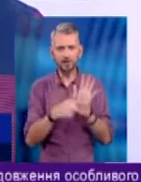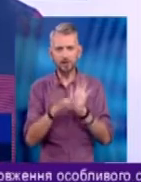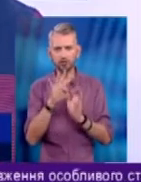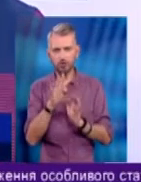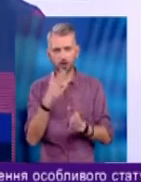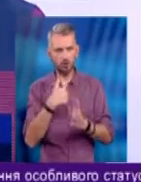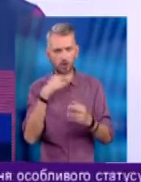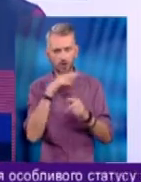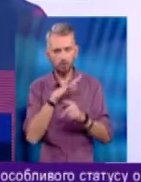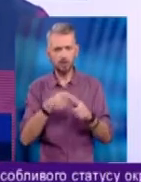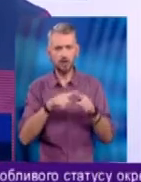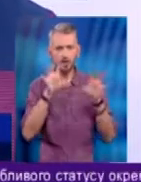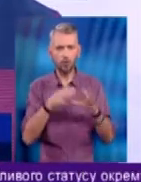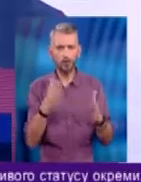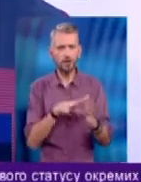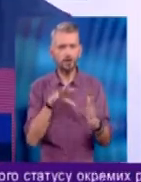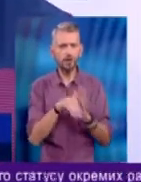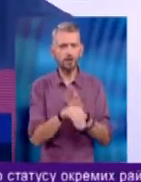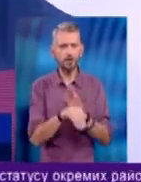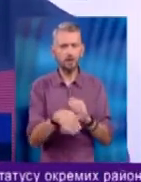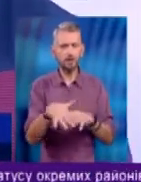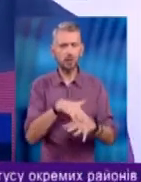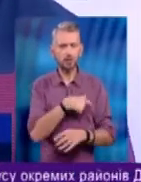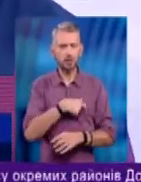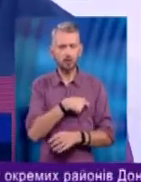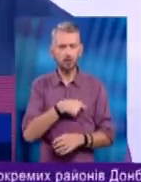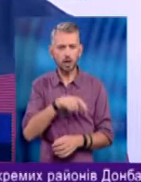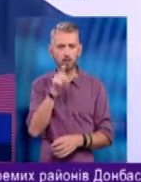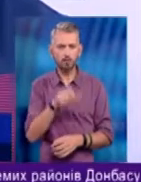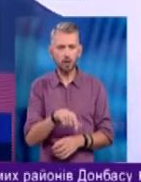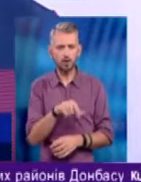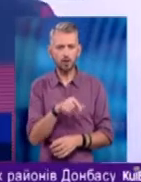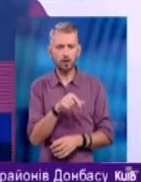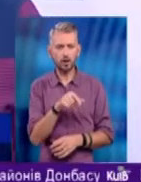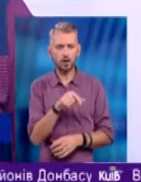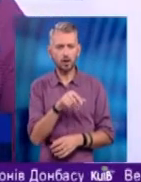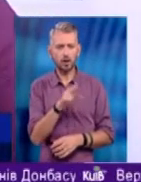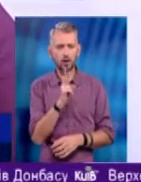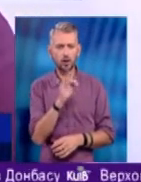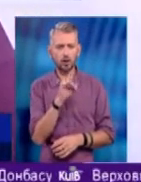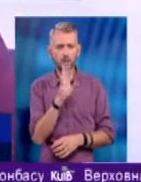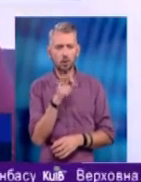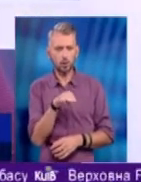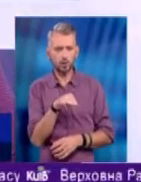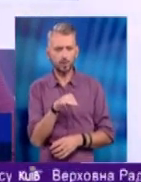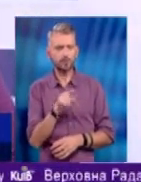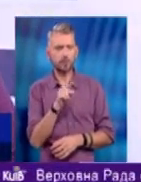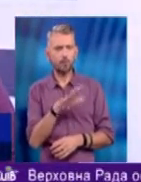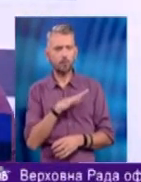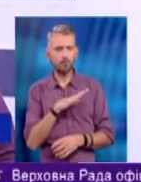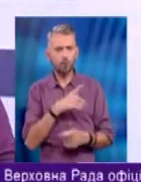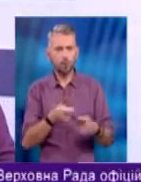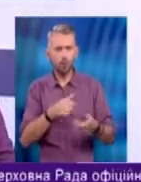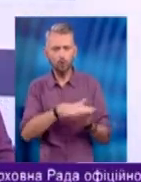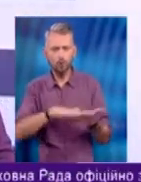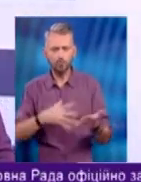3284, якщо не помиляюся, це закон, який вніс народний депутат пан Горват, і його було пролонговано